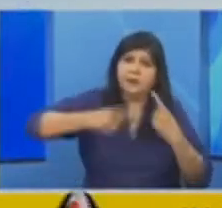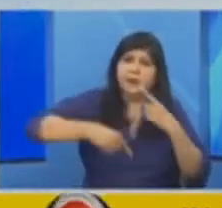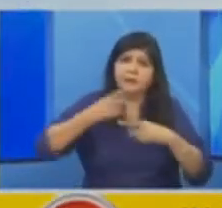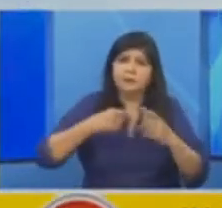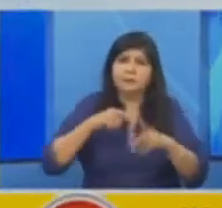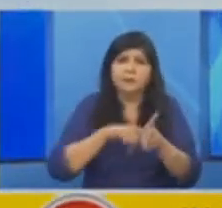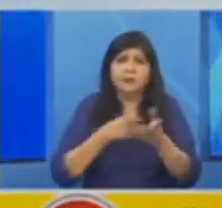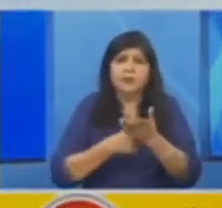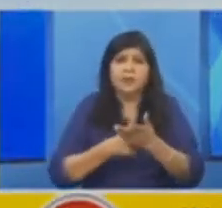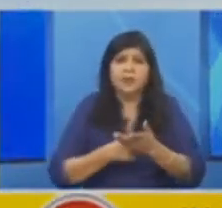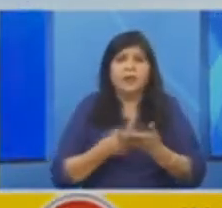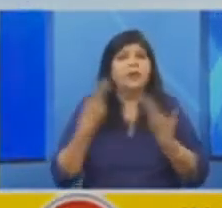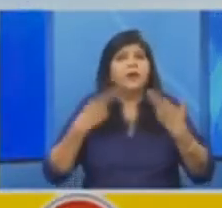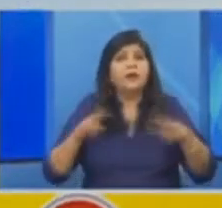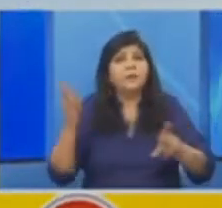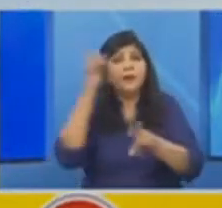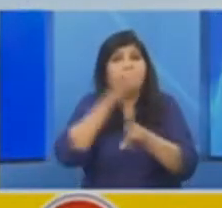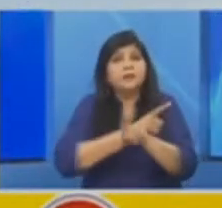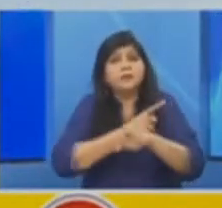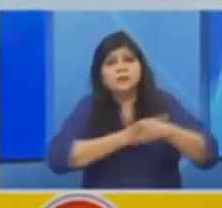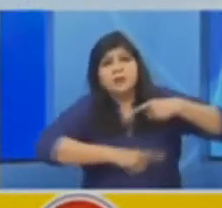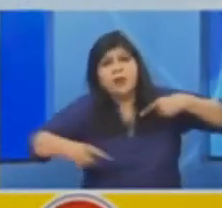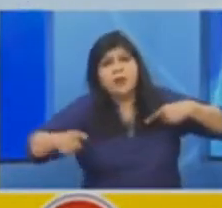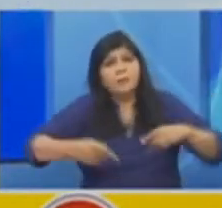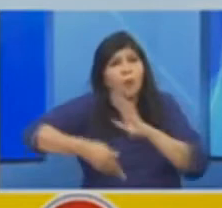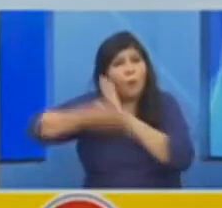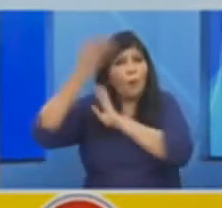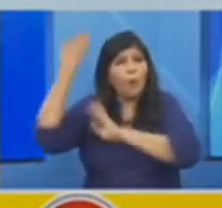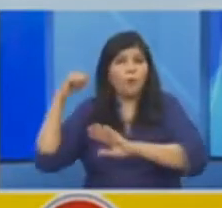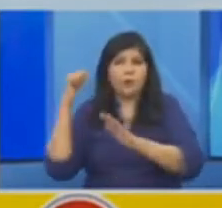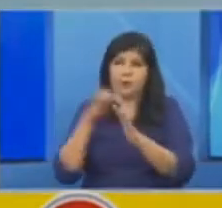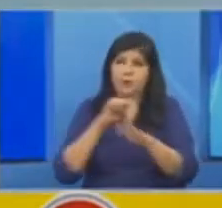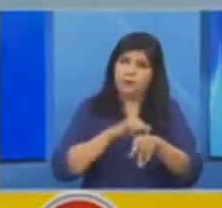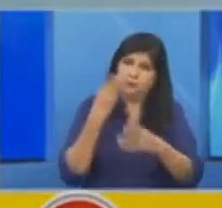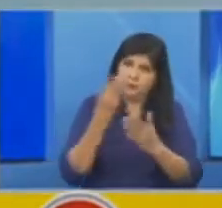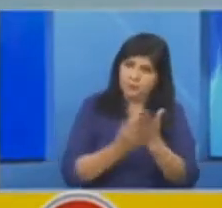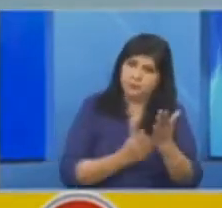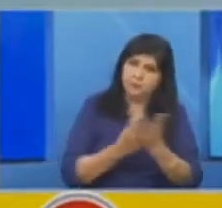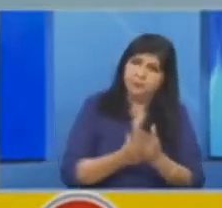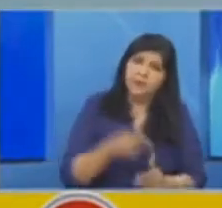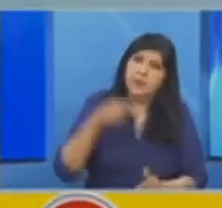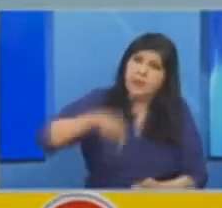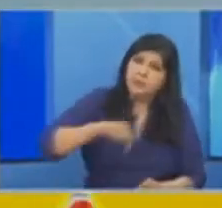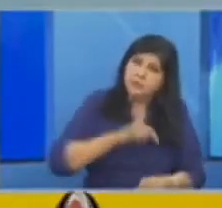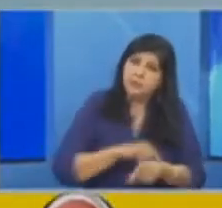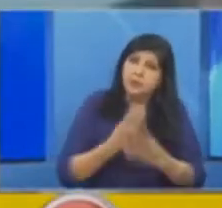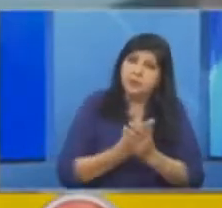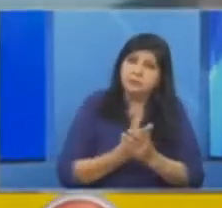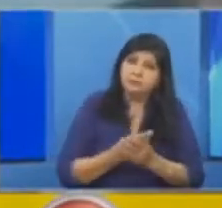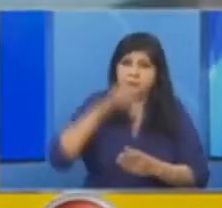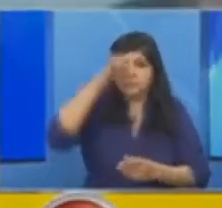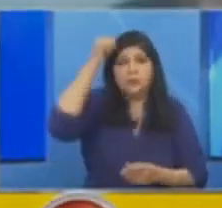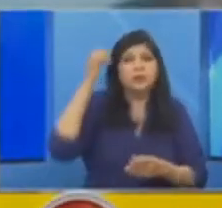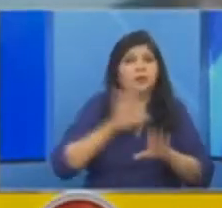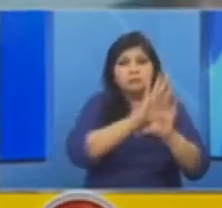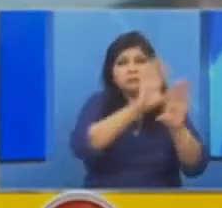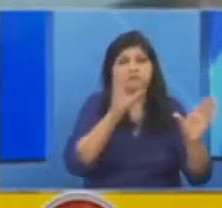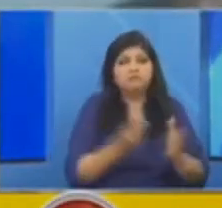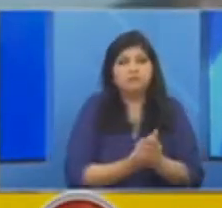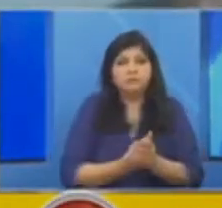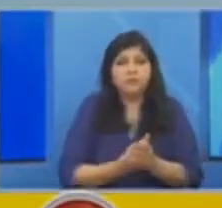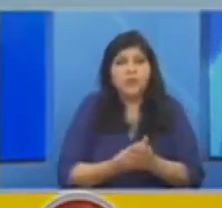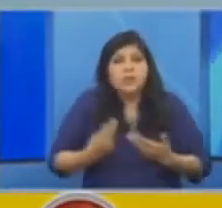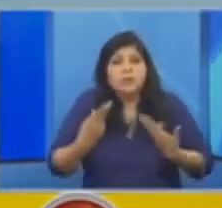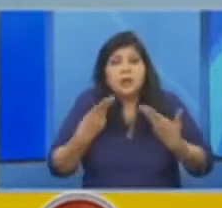देश में आज़ादी का जंग उसका एक लंबा इतिहास रहा है इस दोरान देश का कोई कौना ऐसा नहीं था जहां